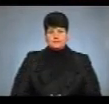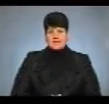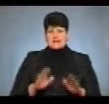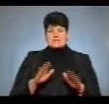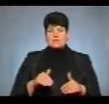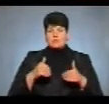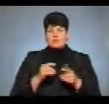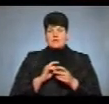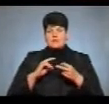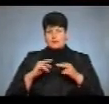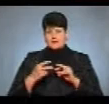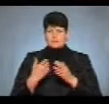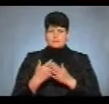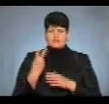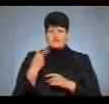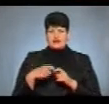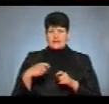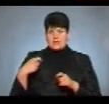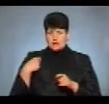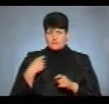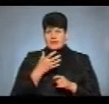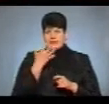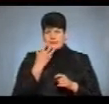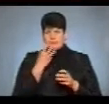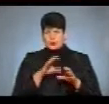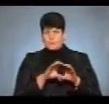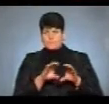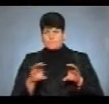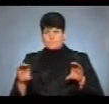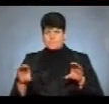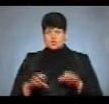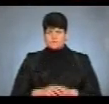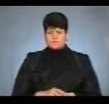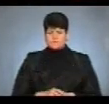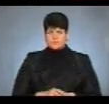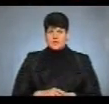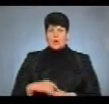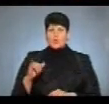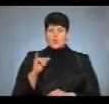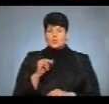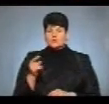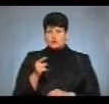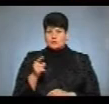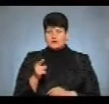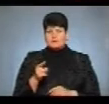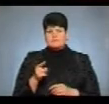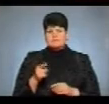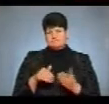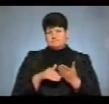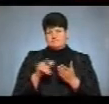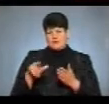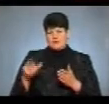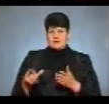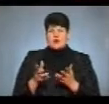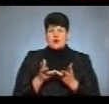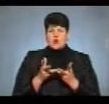поміняти приблизно 2 кілометри тепломережі. У Тернополі волонтери рахували безпритульних собак.